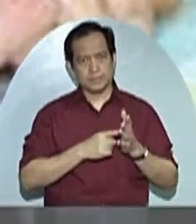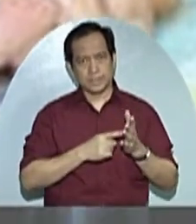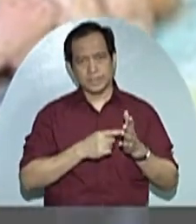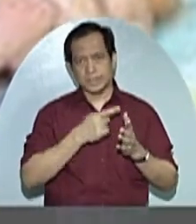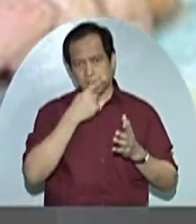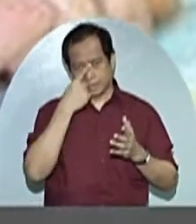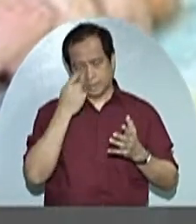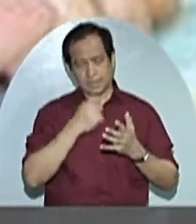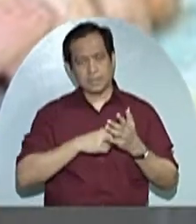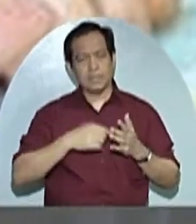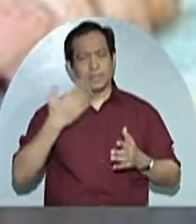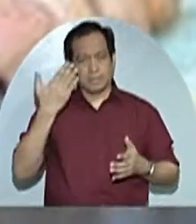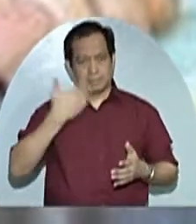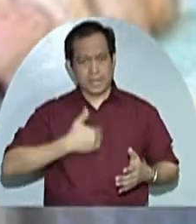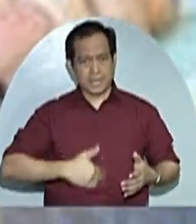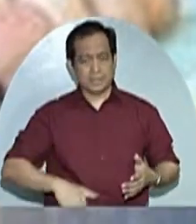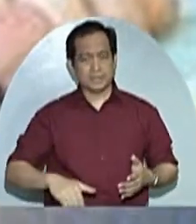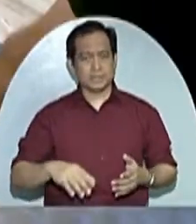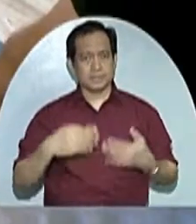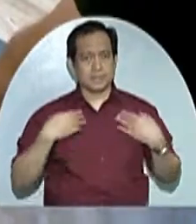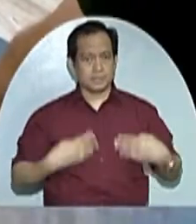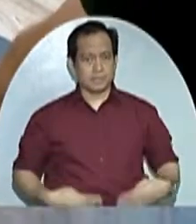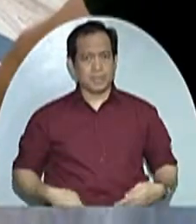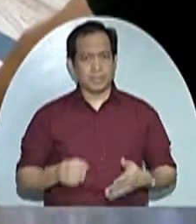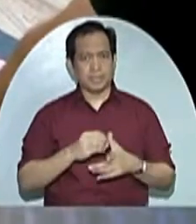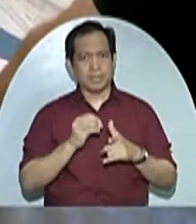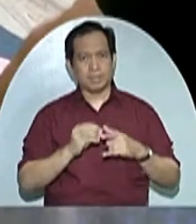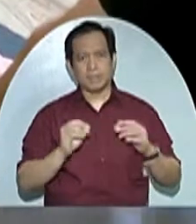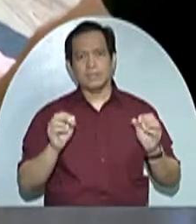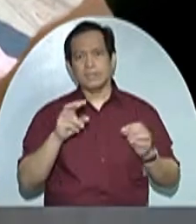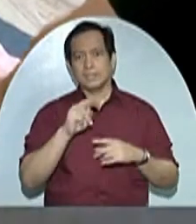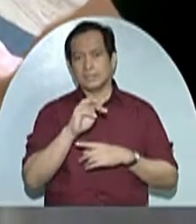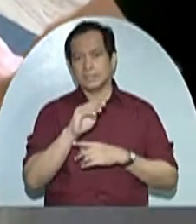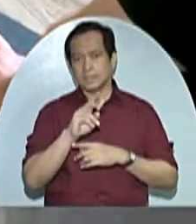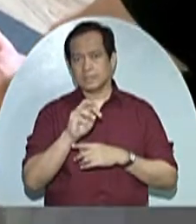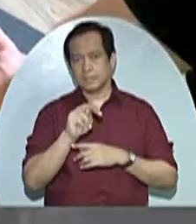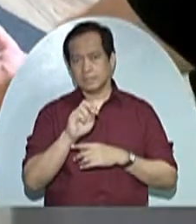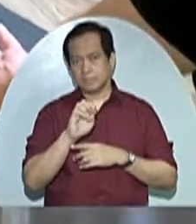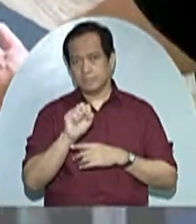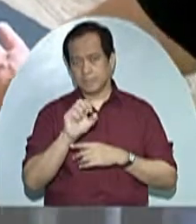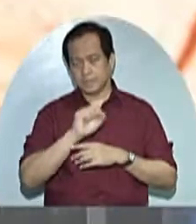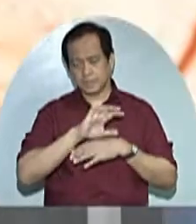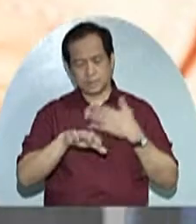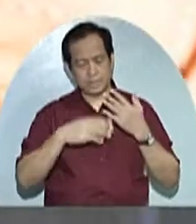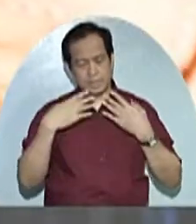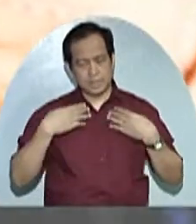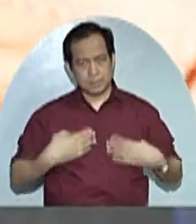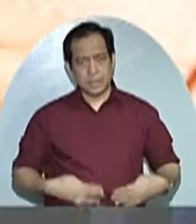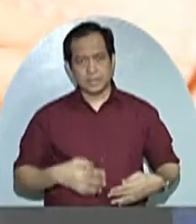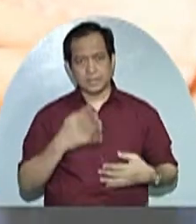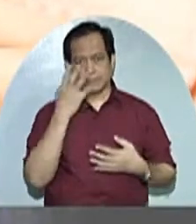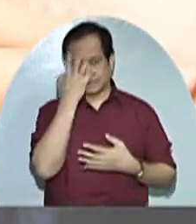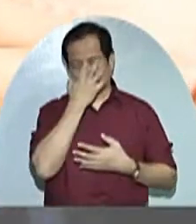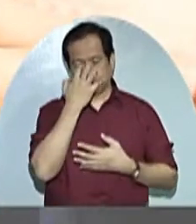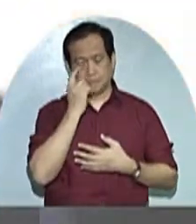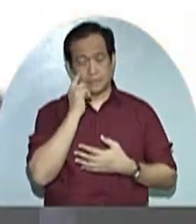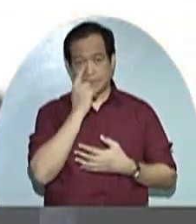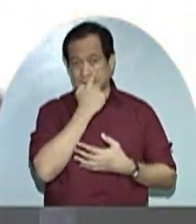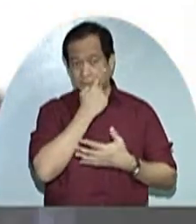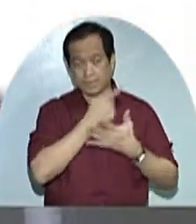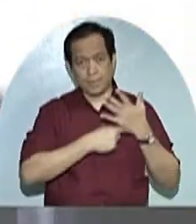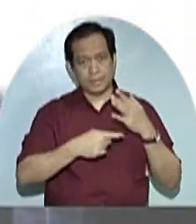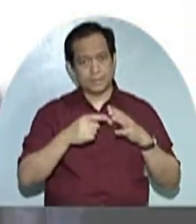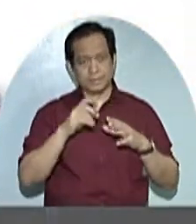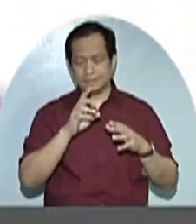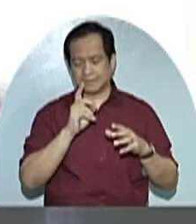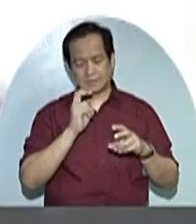minsan ay nauuwi sa pagkakaparalisa ng katawan o kawalan ng pakiramdam sa buong katawan. Panlalabo ng paningin,